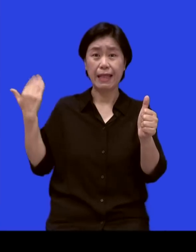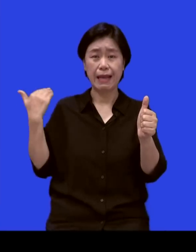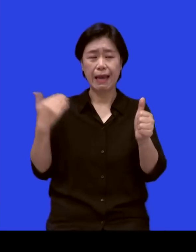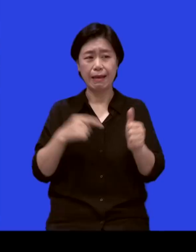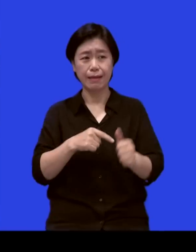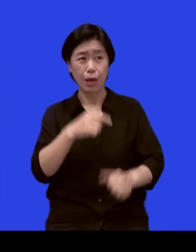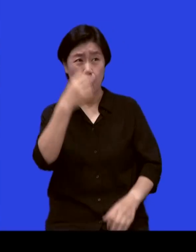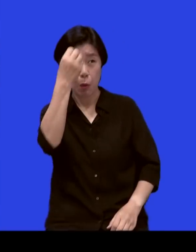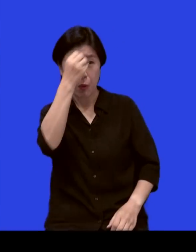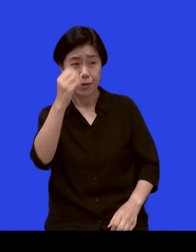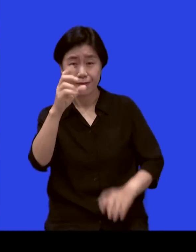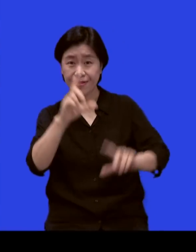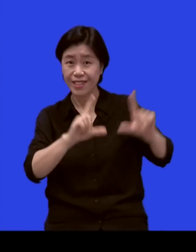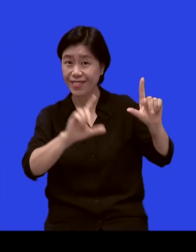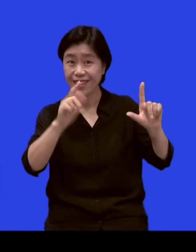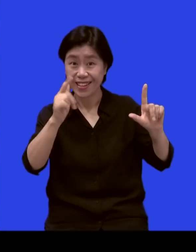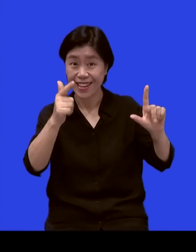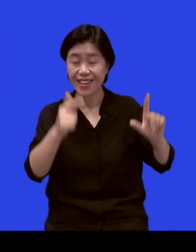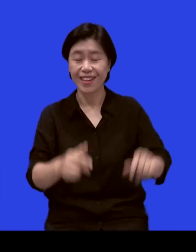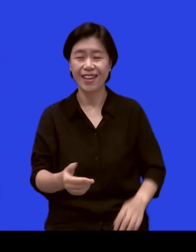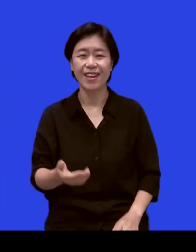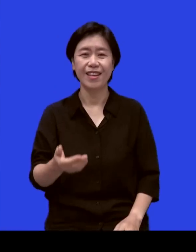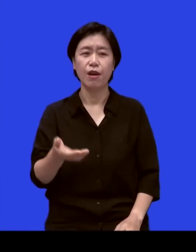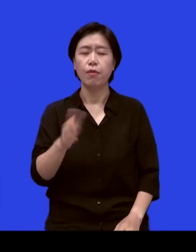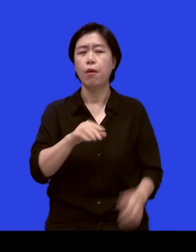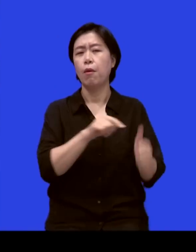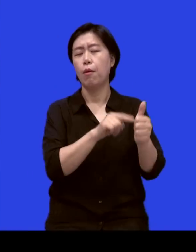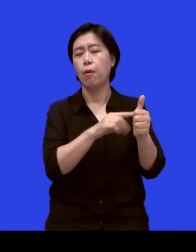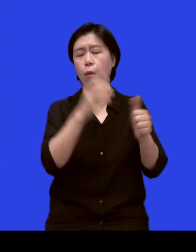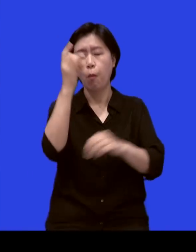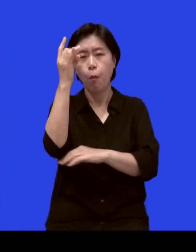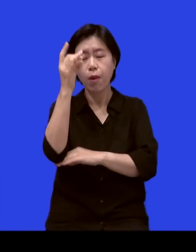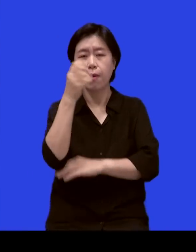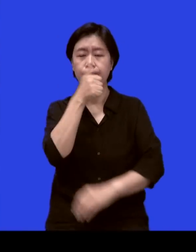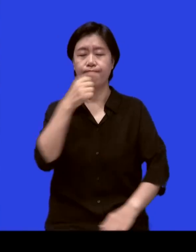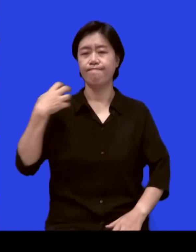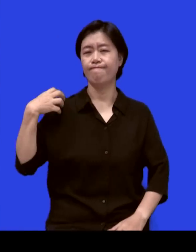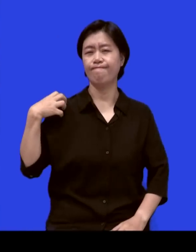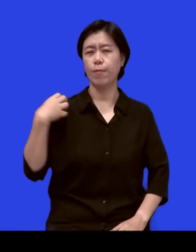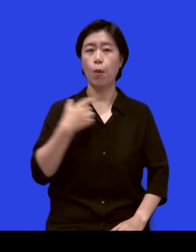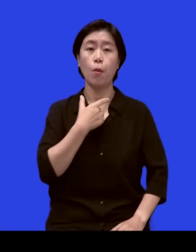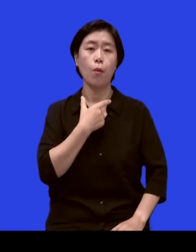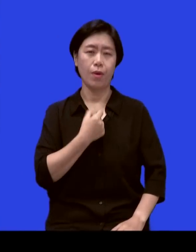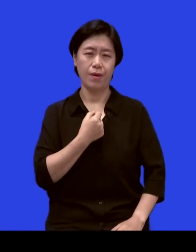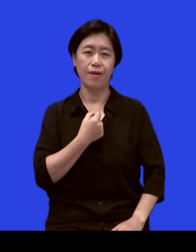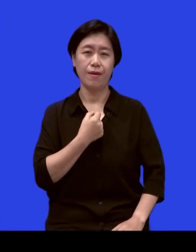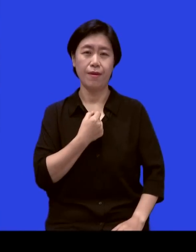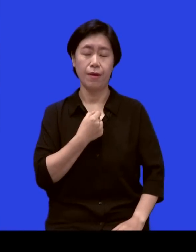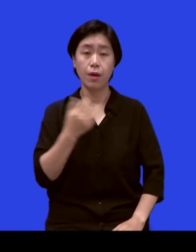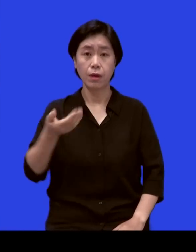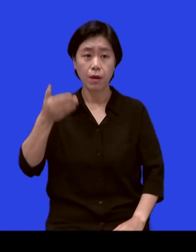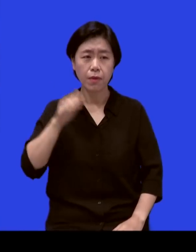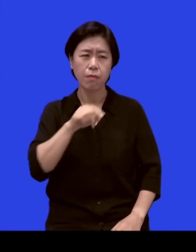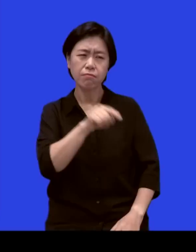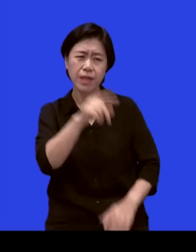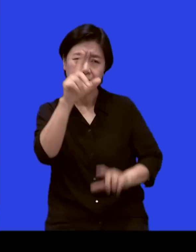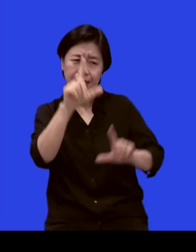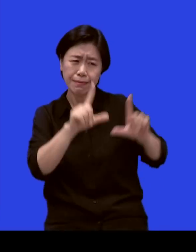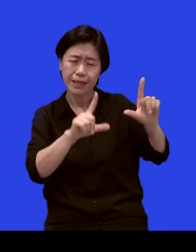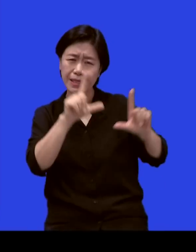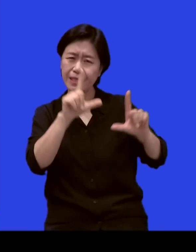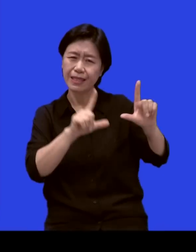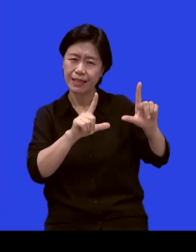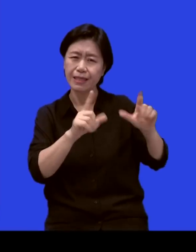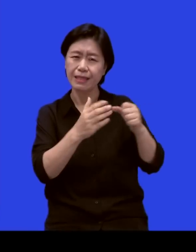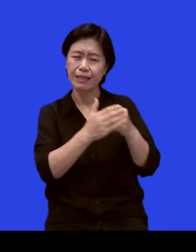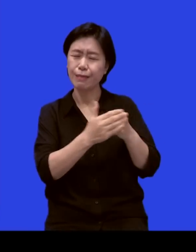이미 그걸로도 떴었잖아요. 본인 맞아요. 스스로 그런 캐릭터를 근데 만들었죠. 욕심은 사실 MC를 보고 싶은 욕심이 군대 갔다 나와서는 훨씬 더 맞아요. 컸거든요. 네네. 근데 이제